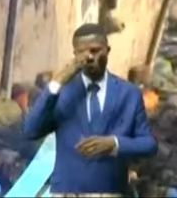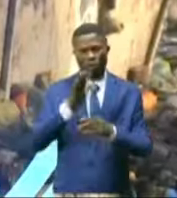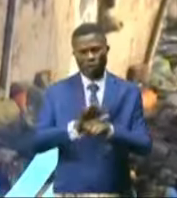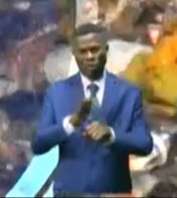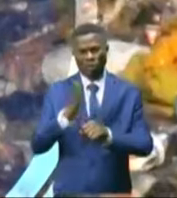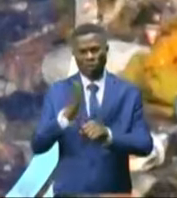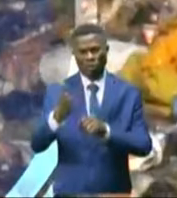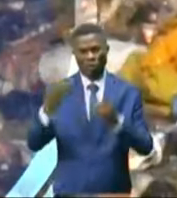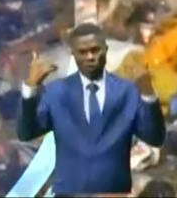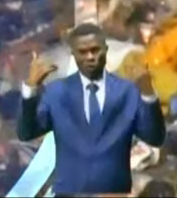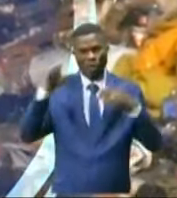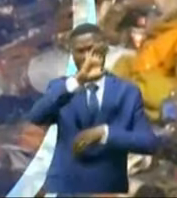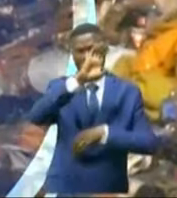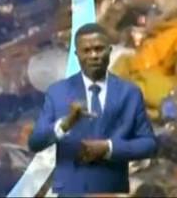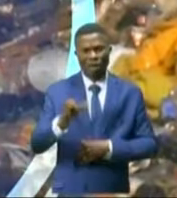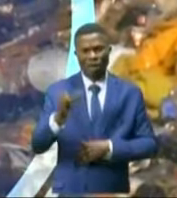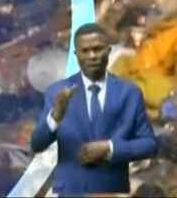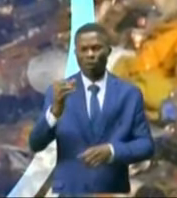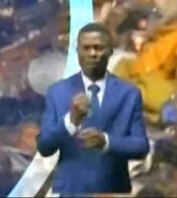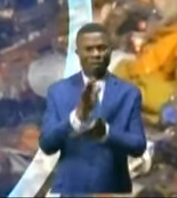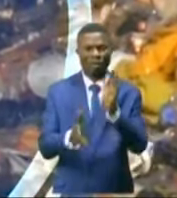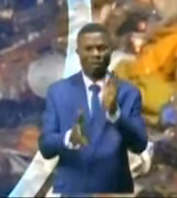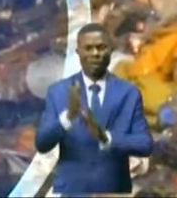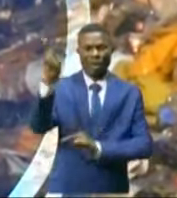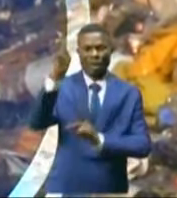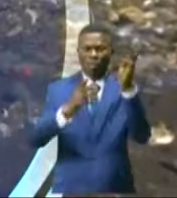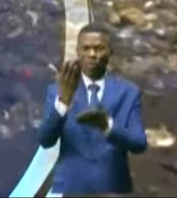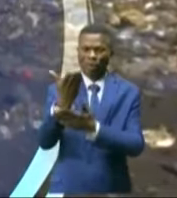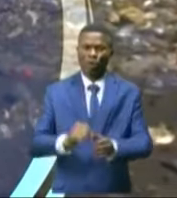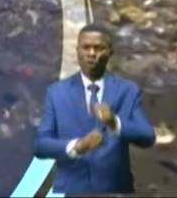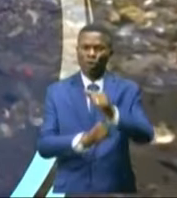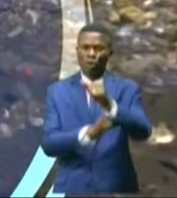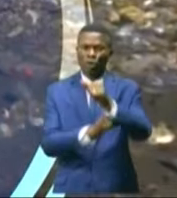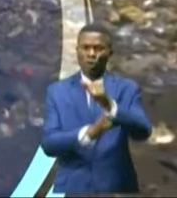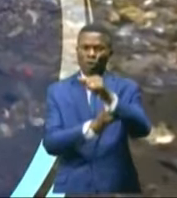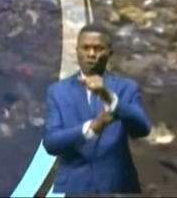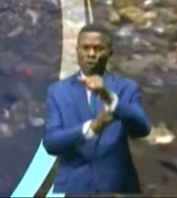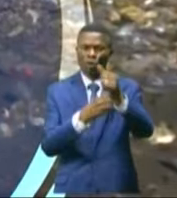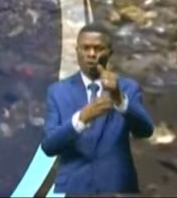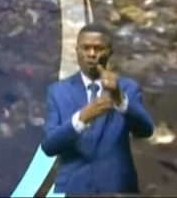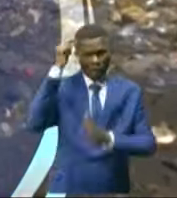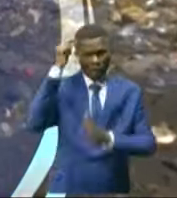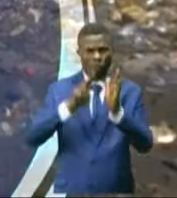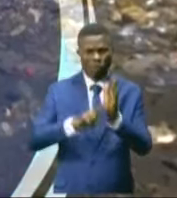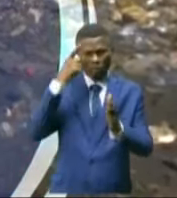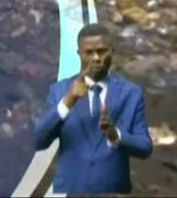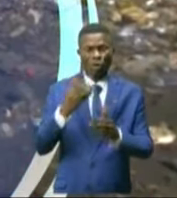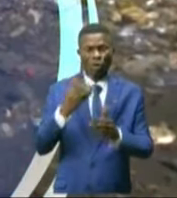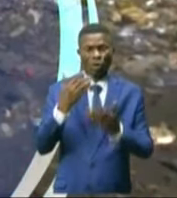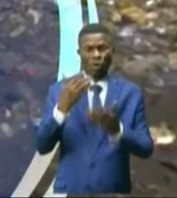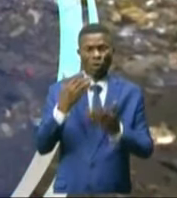des autorités municipales. La population et le gouvernement